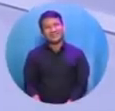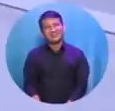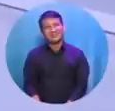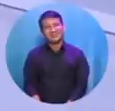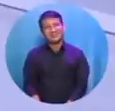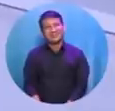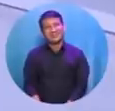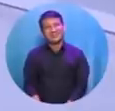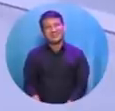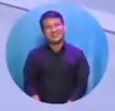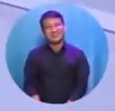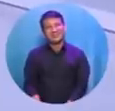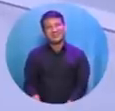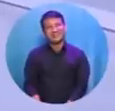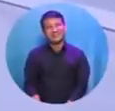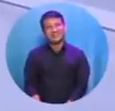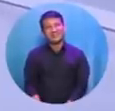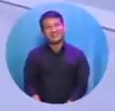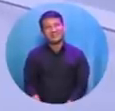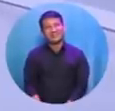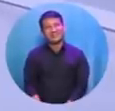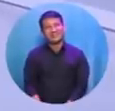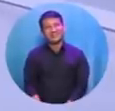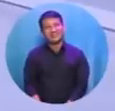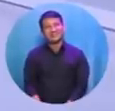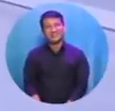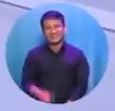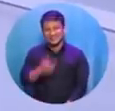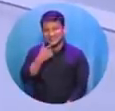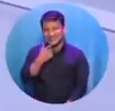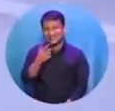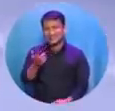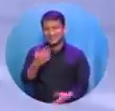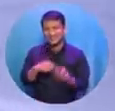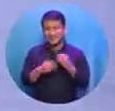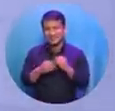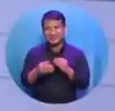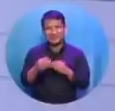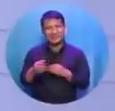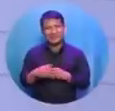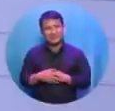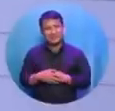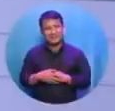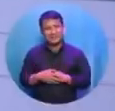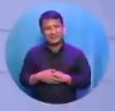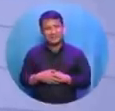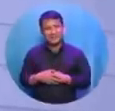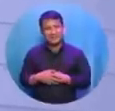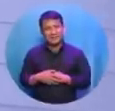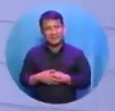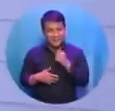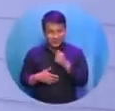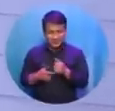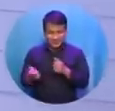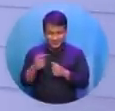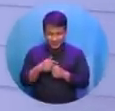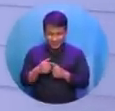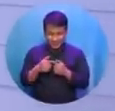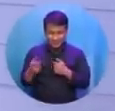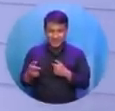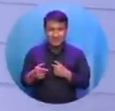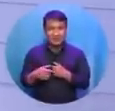impact. Ay, maniwasan. Kasi pag pasok mo walang impact, tatang-tatang ano yun. Ito, bibigyan ko lang ng sample. Okay. Ito na. Ang... O,